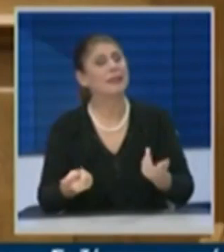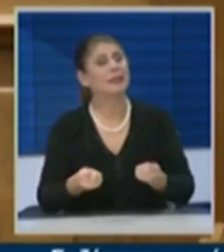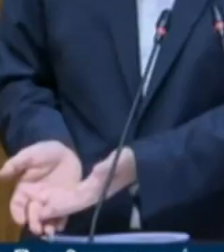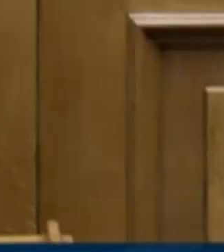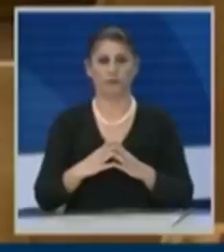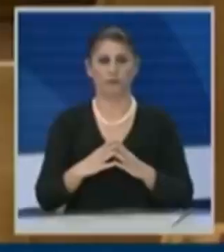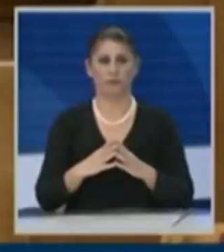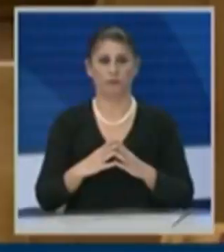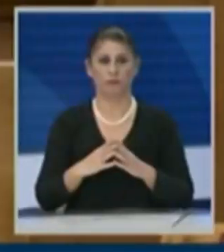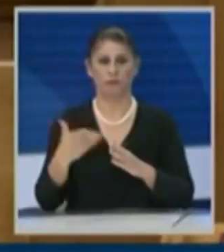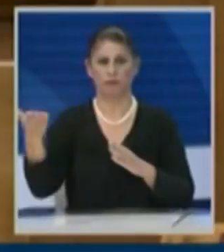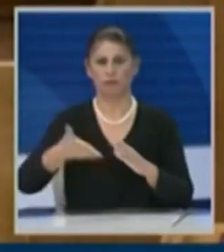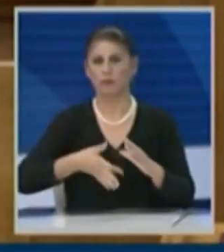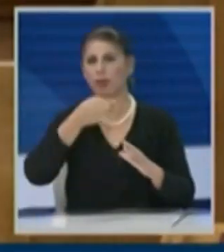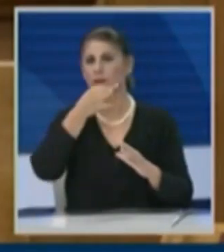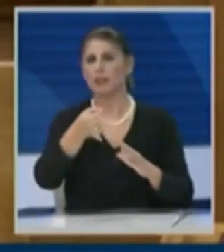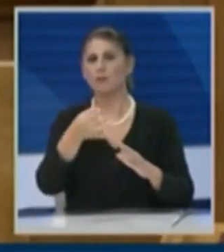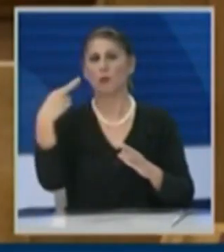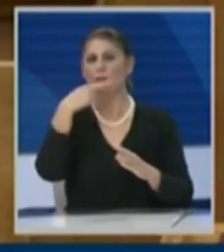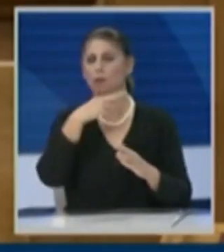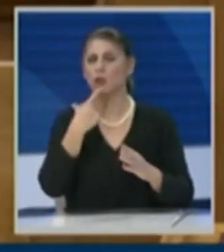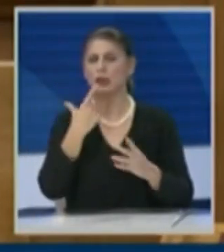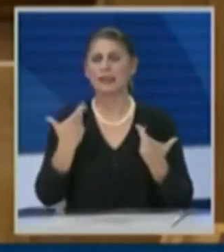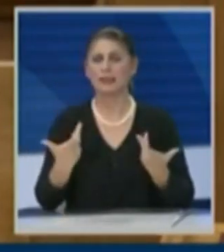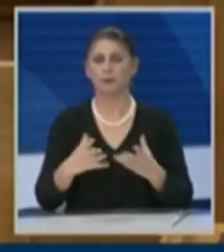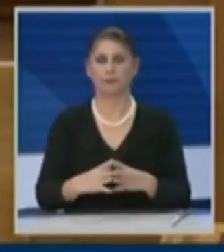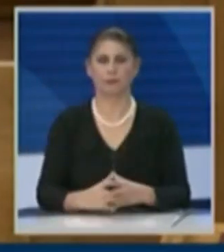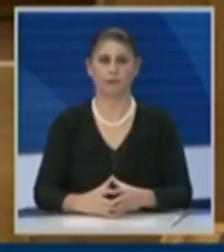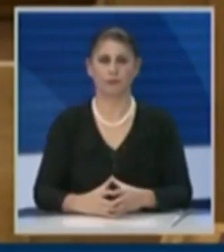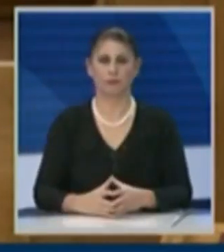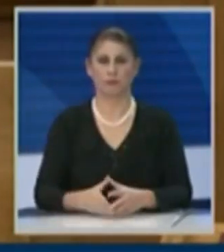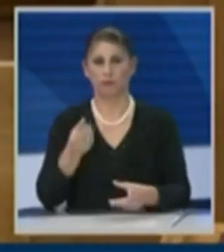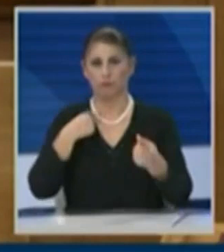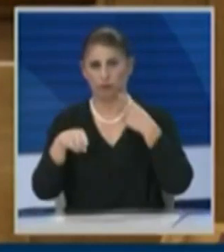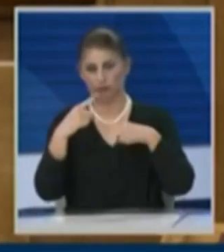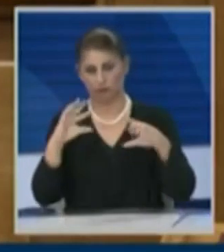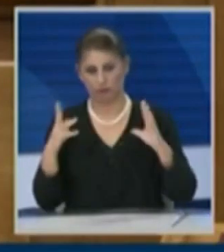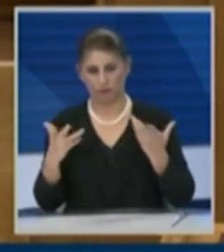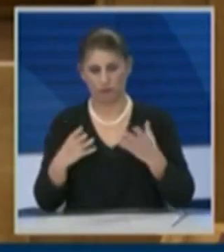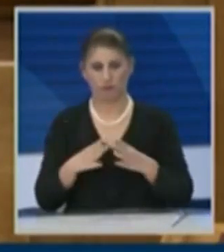αυστηρή κριτική. Τι ήρθε λοιπόν να μας πει σήμερα ο Πρωθυπουργός ως δικαιολογία?